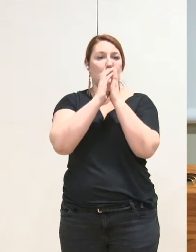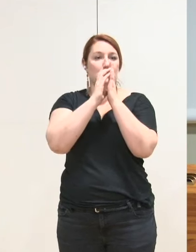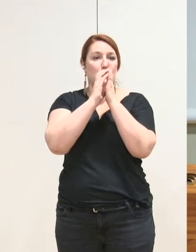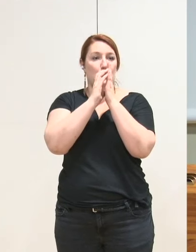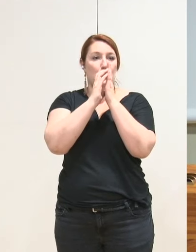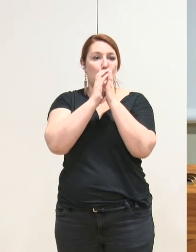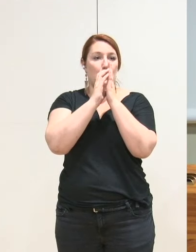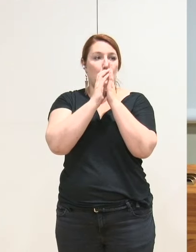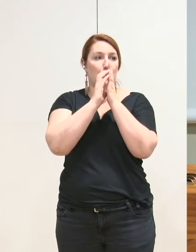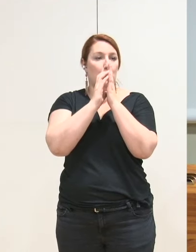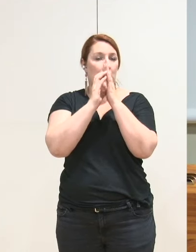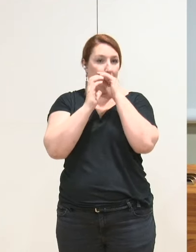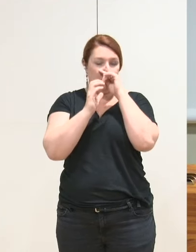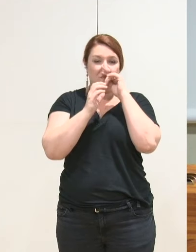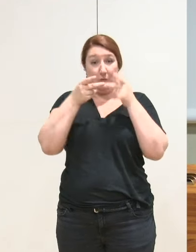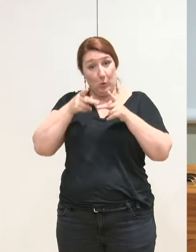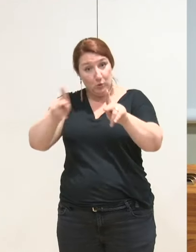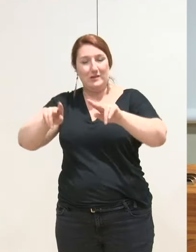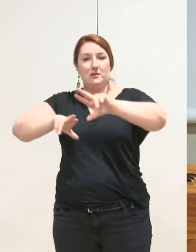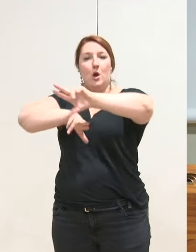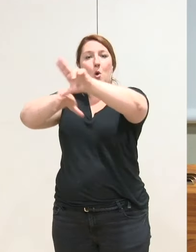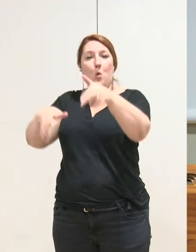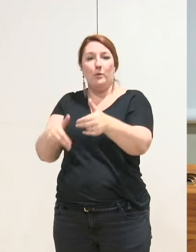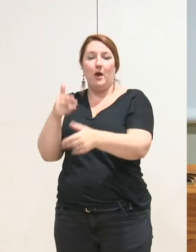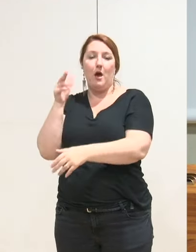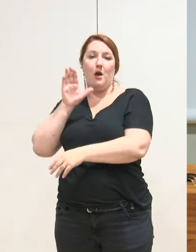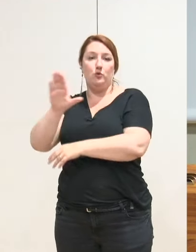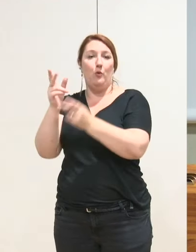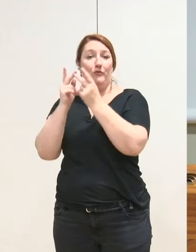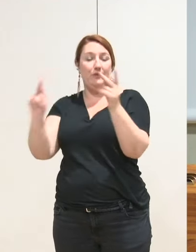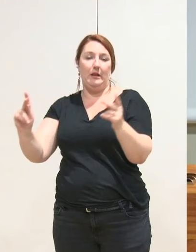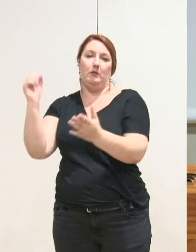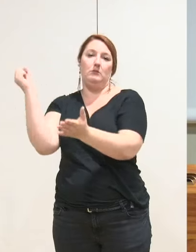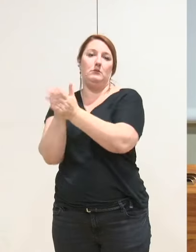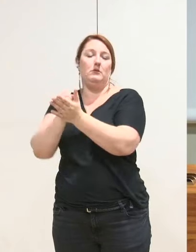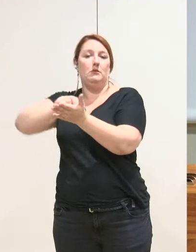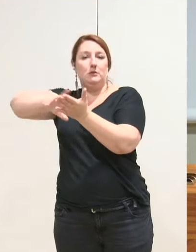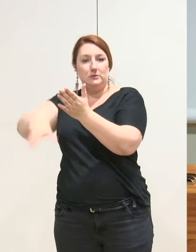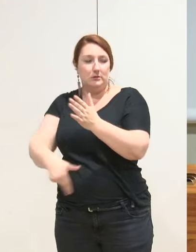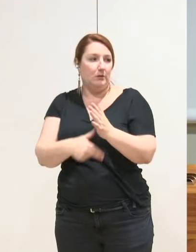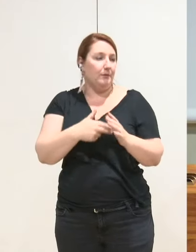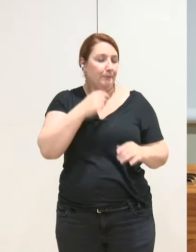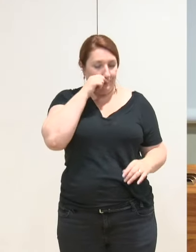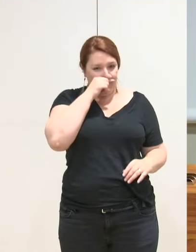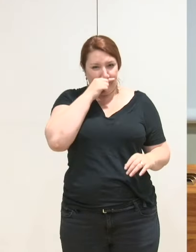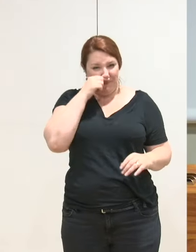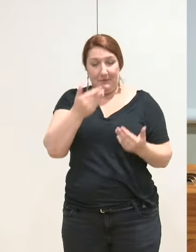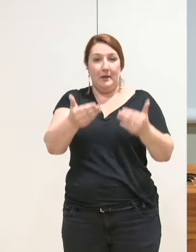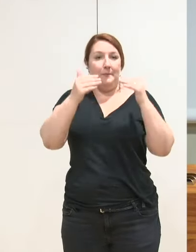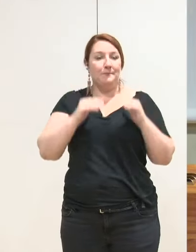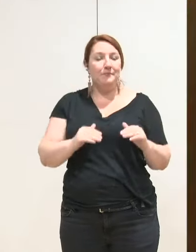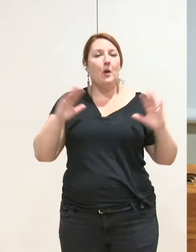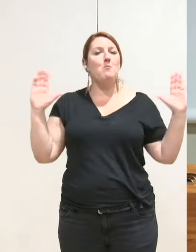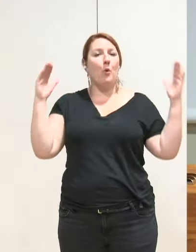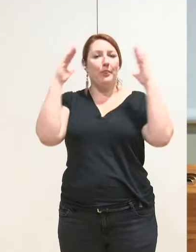donc autorisant la signature du contrat de ville adopté nous passons maintenant à un bloc de quatre délibérations portant sur